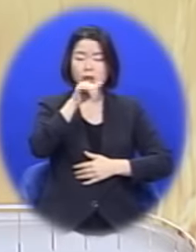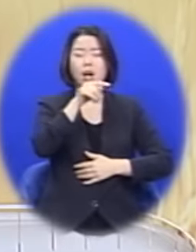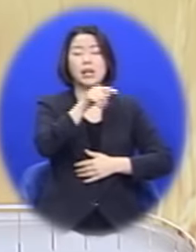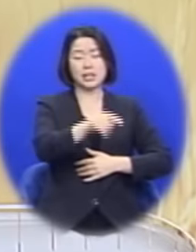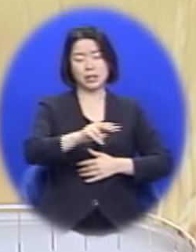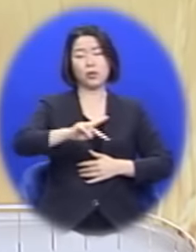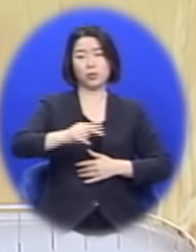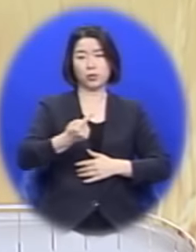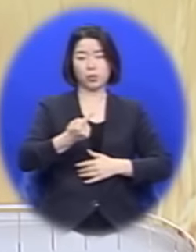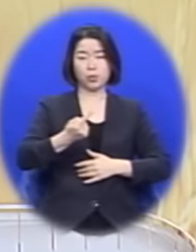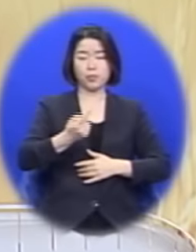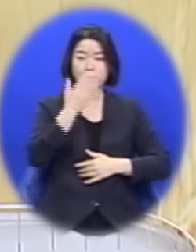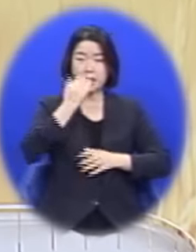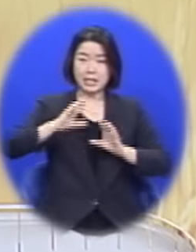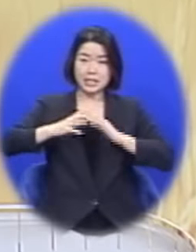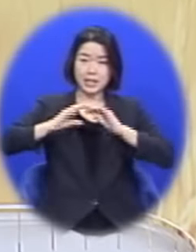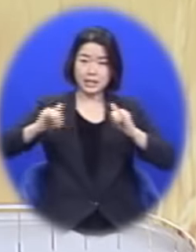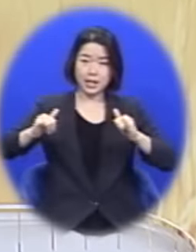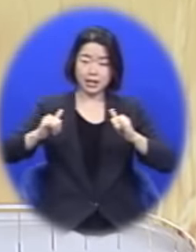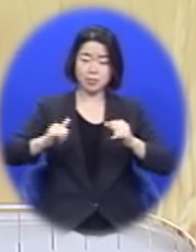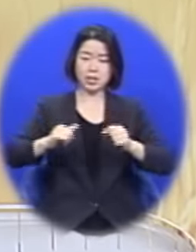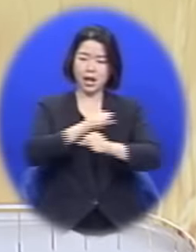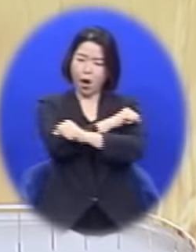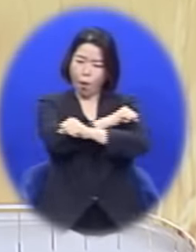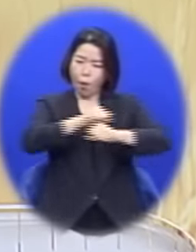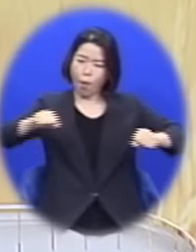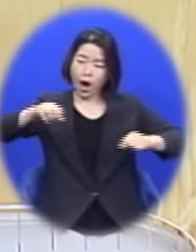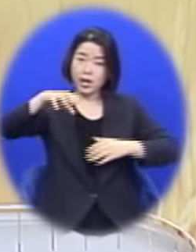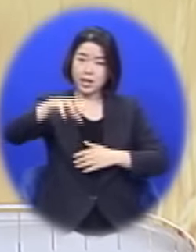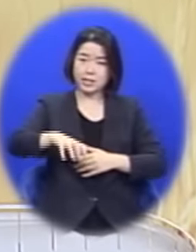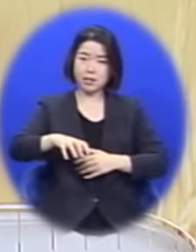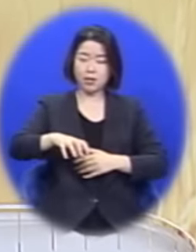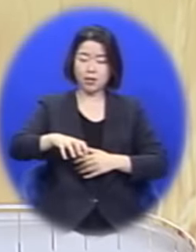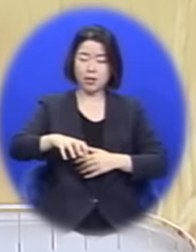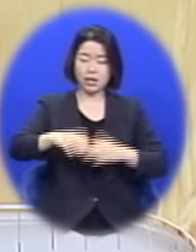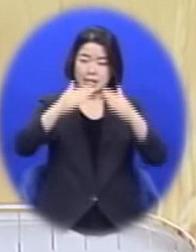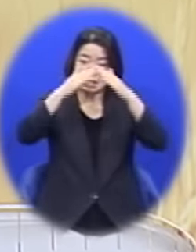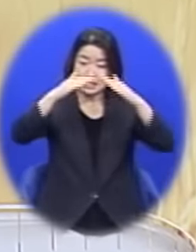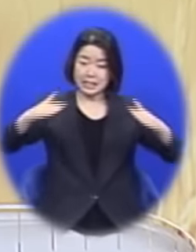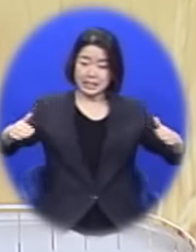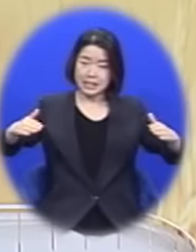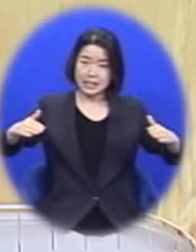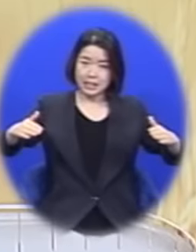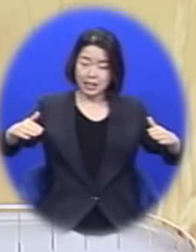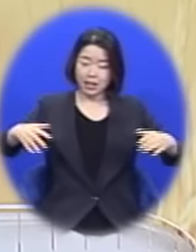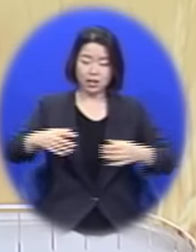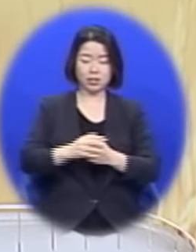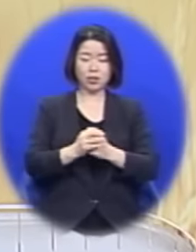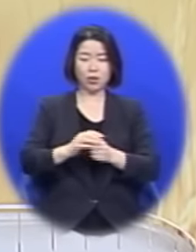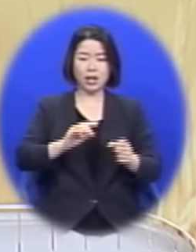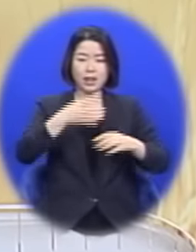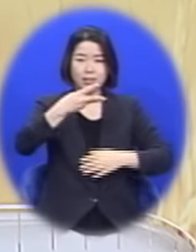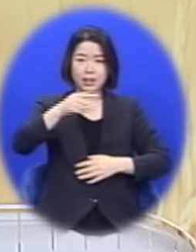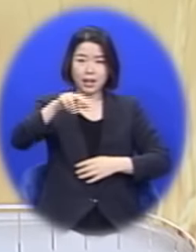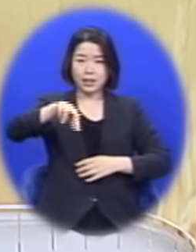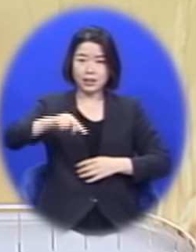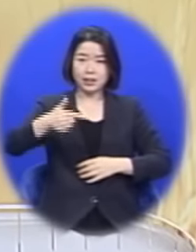광야 생활하면서 계속 텐트 생활했던 것을 전제로 하고 읽어야 이해가